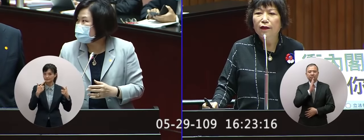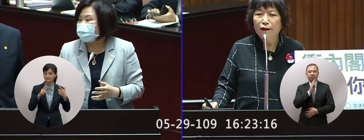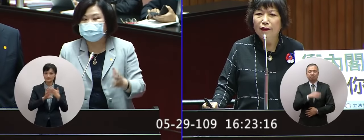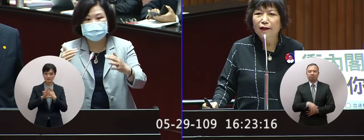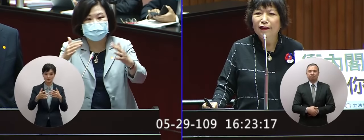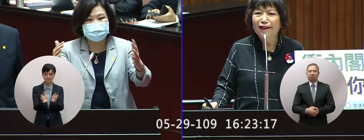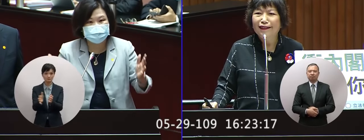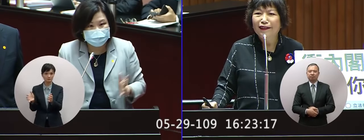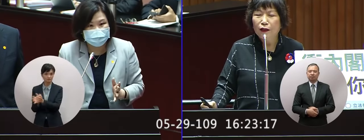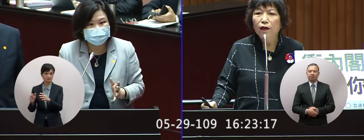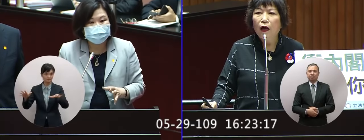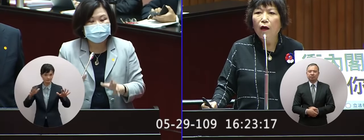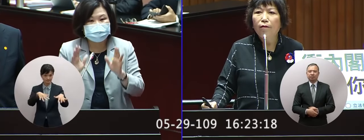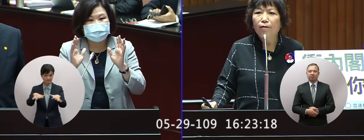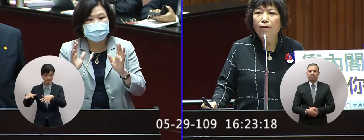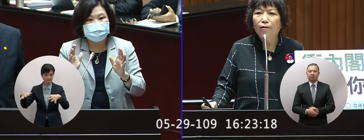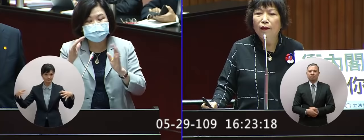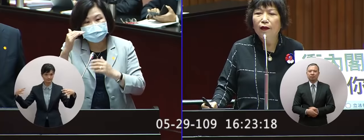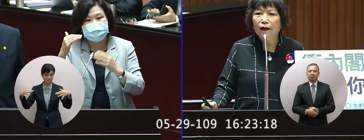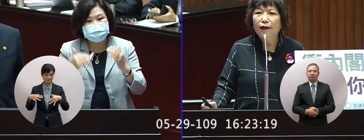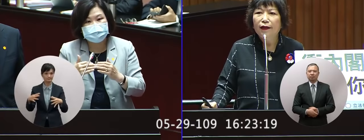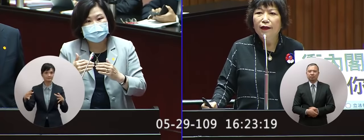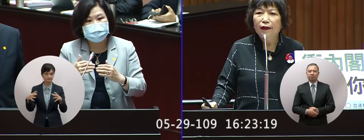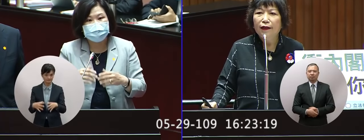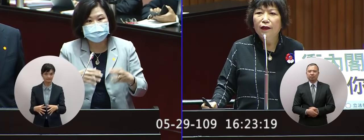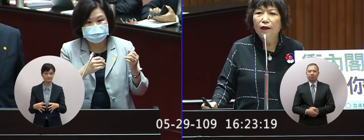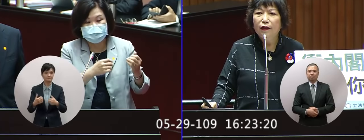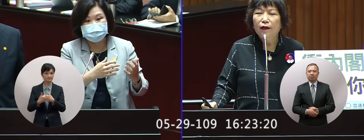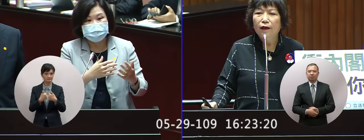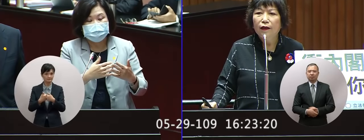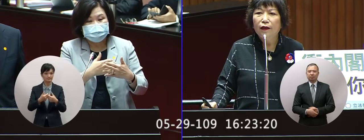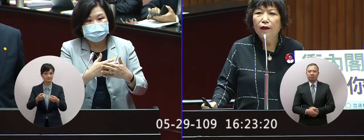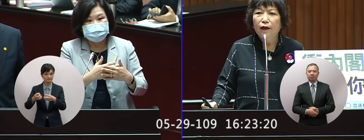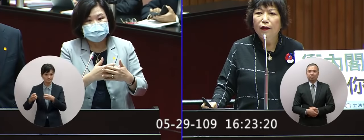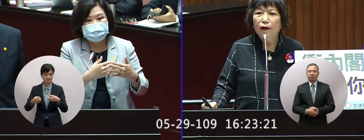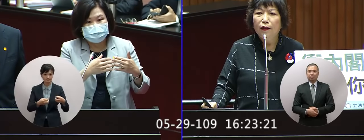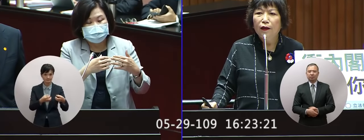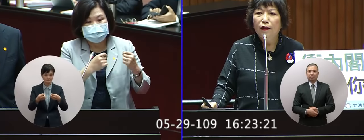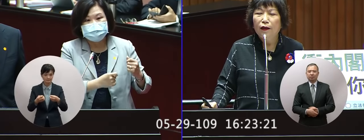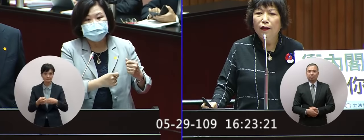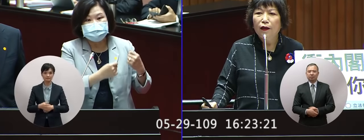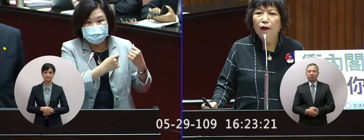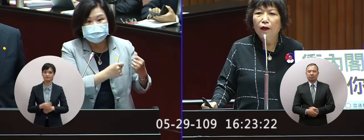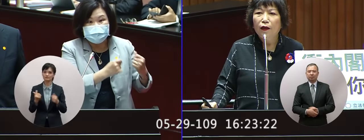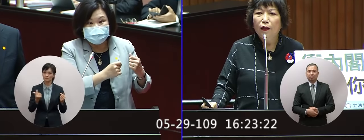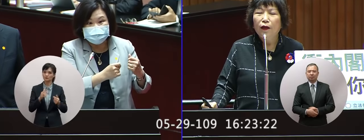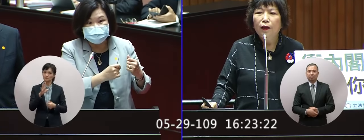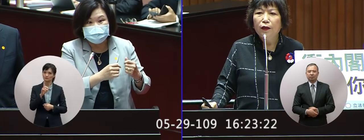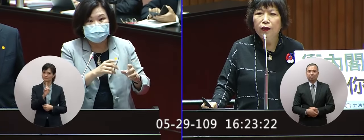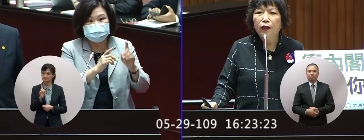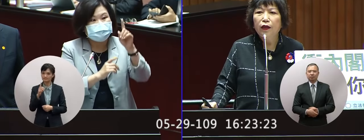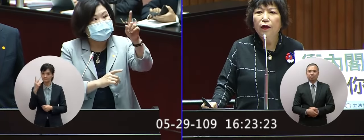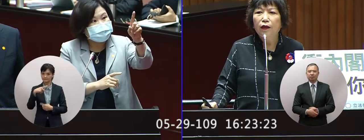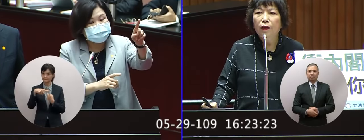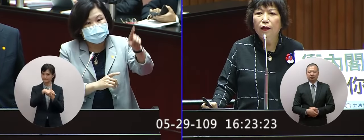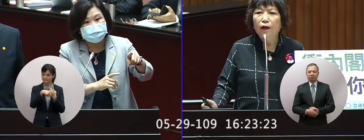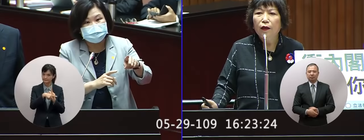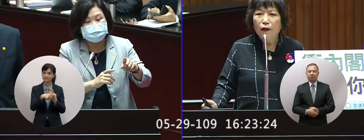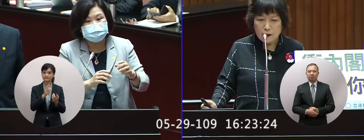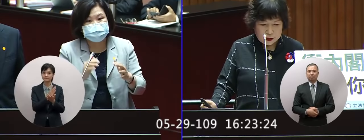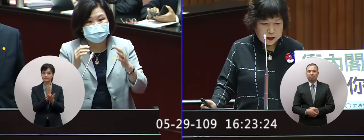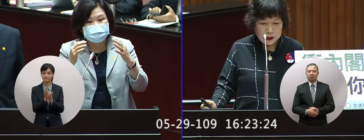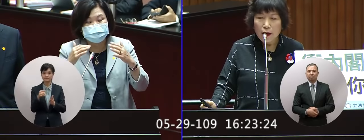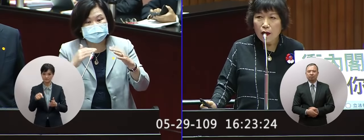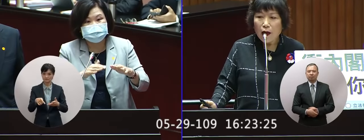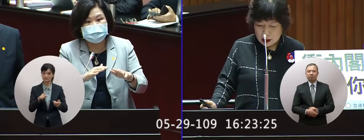部会。那院长有召集我们，那大概有一些方向哈，或者他认为说有些东西要我们再研究 哈， 所以这些